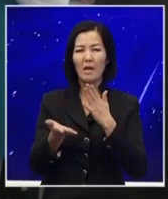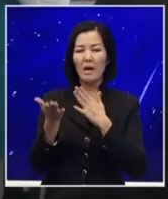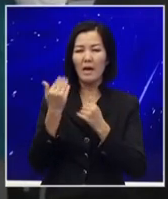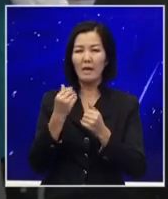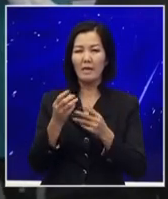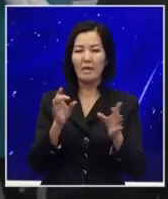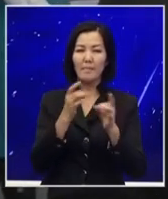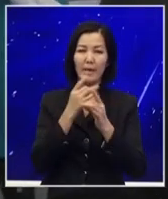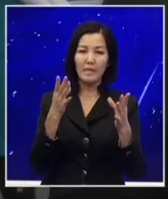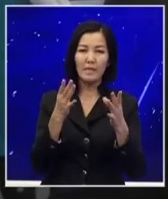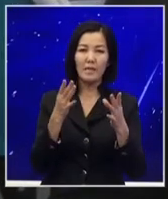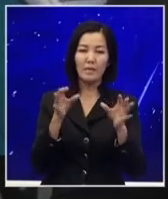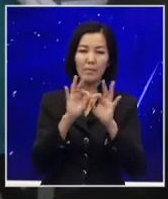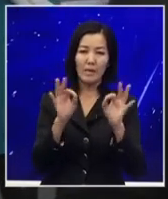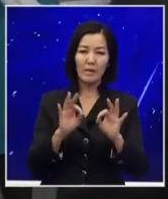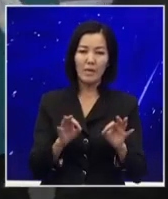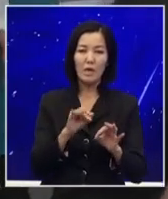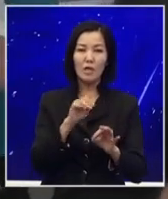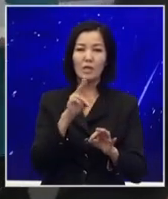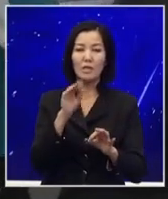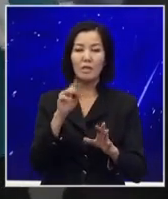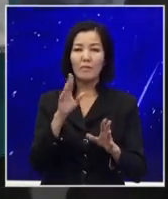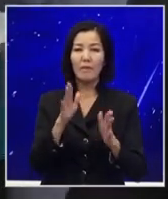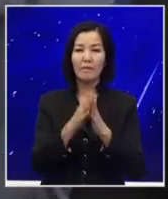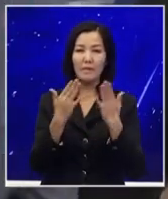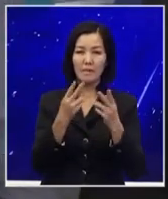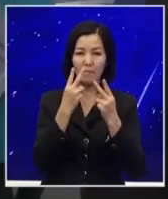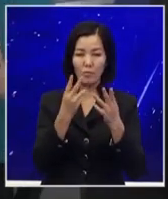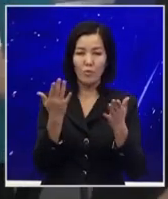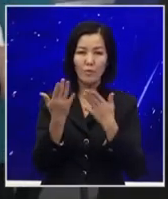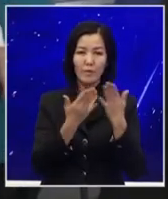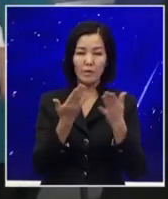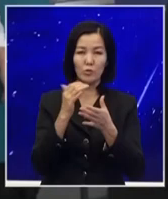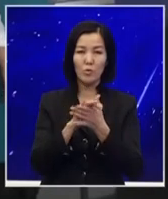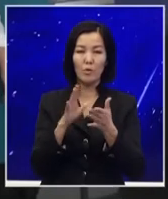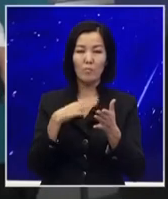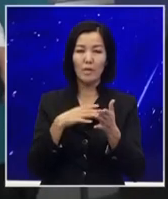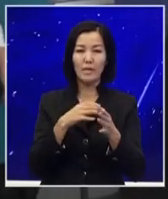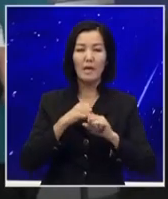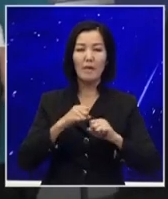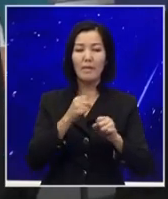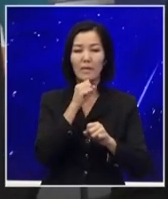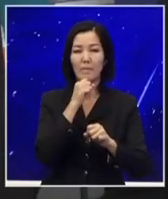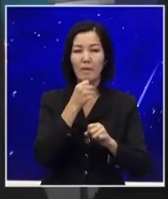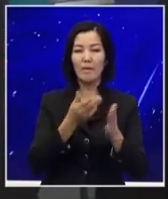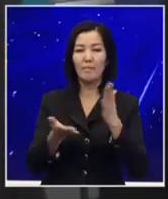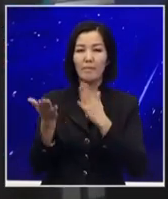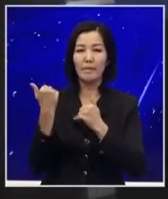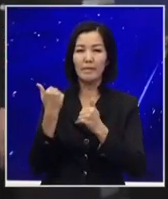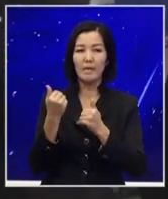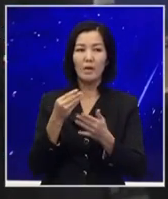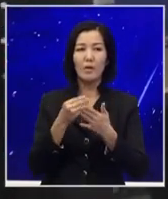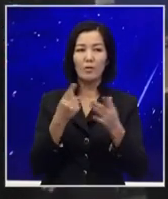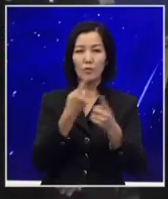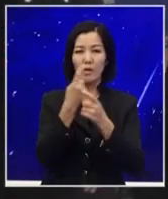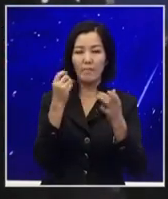мен тарих туралы осы Мағрипа Жылқыбаеваның еңбектерінде айтылады. Тіпті біздің ежелгі баты бабамыз Чоу Токи Тайчи туралы да құнды